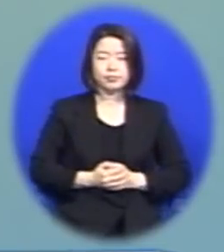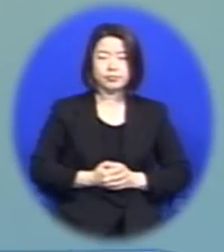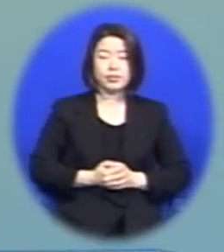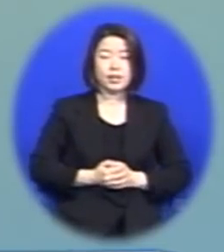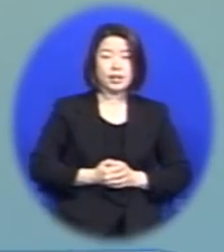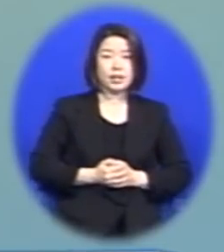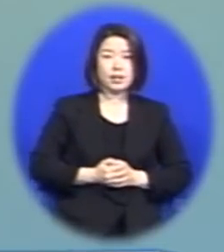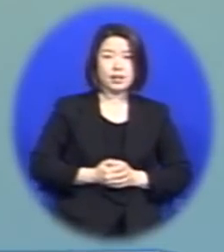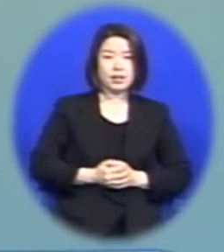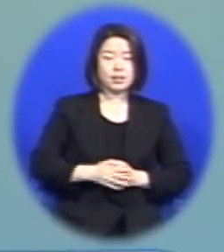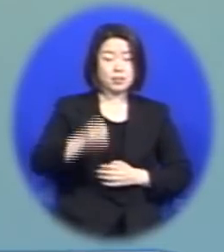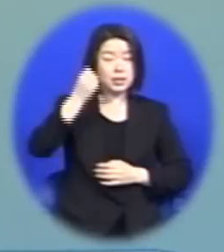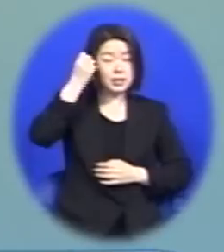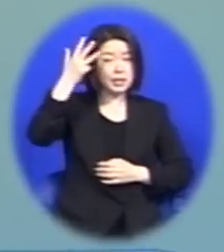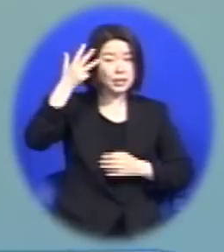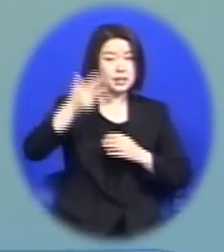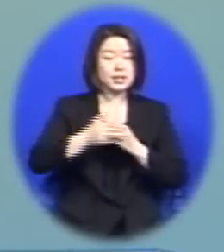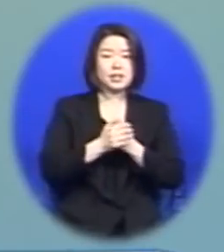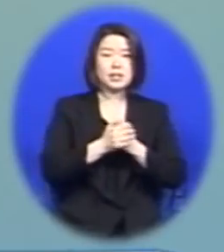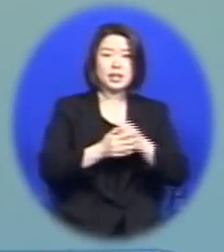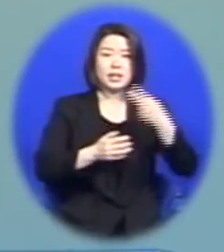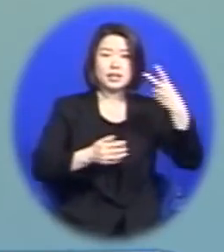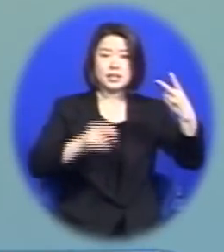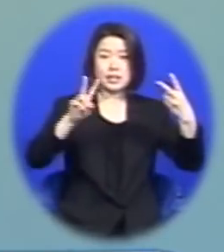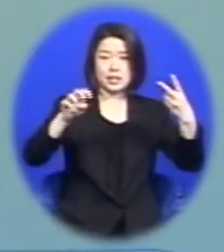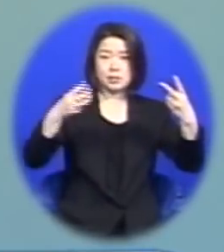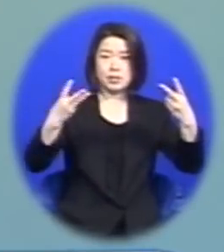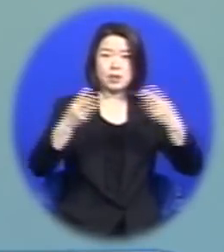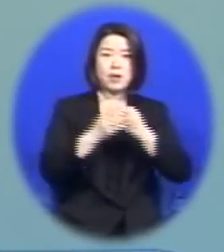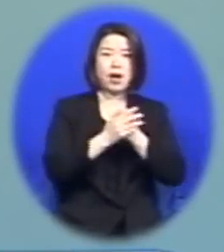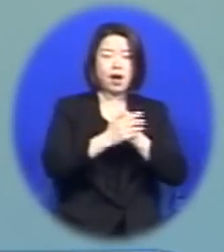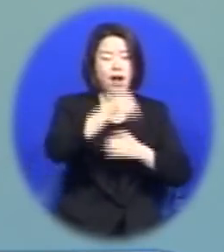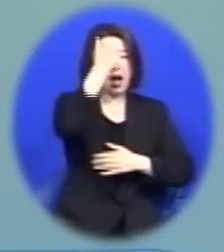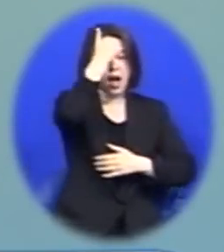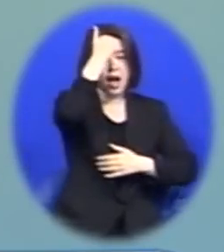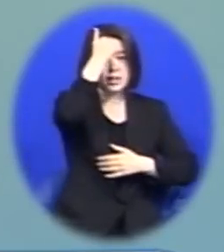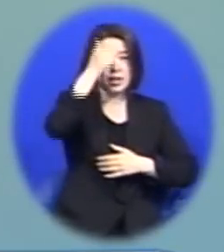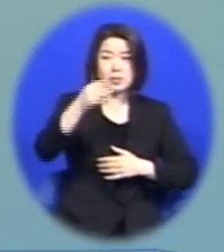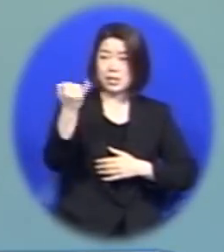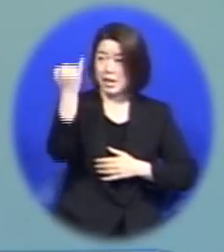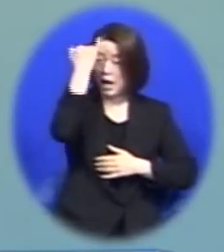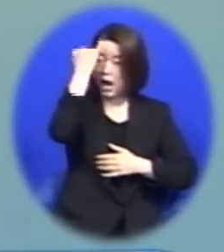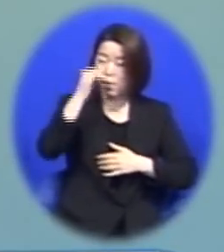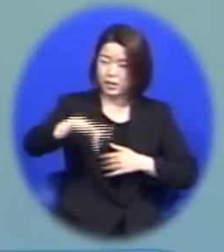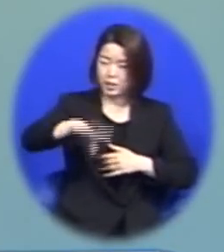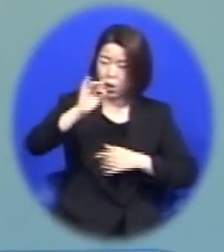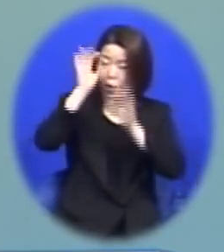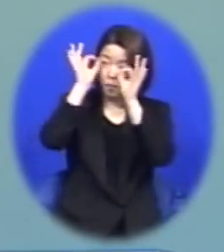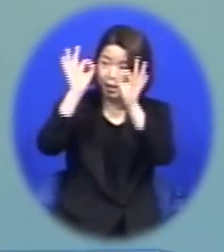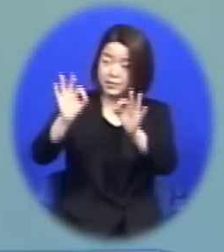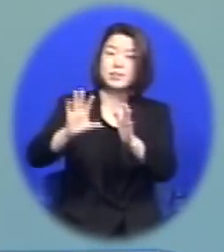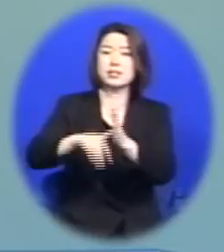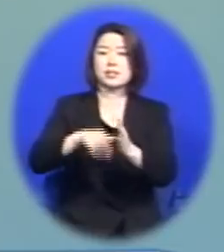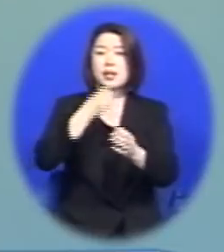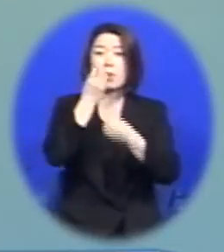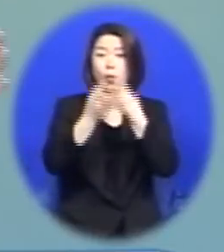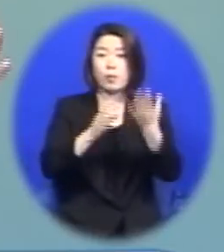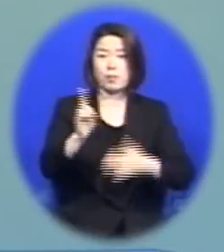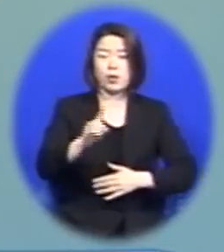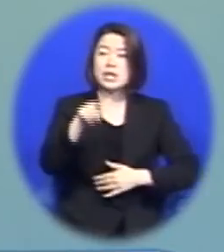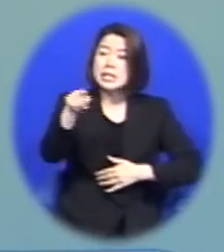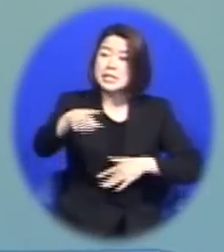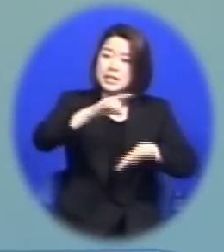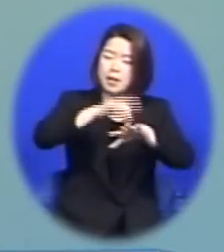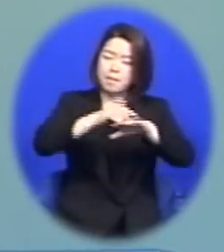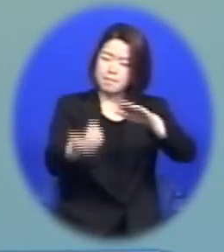창세기 2장 23절에 보면 아담이 하와를 보는 첫 번째 보았을 때 이는 내 뼈 중에 빼어 살